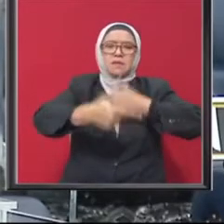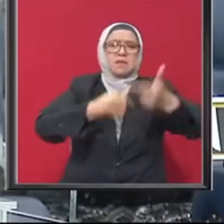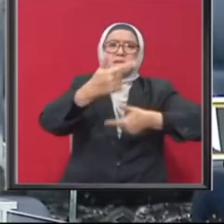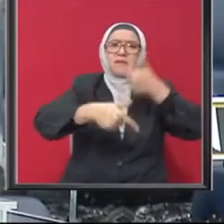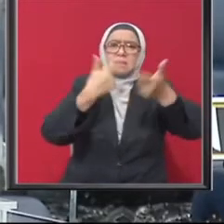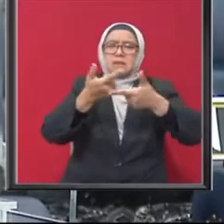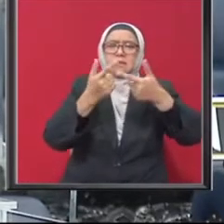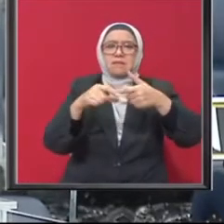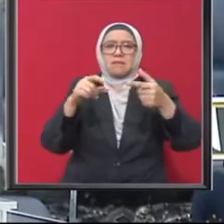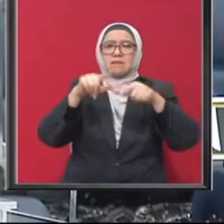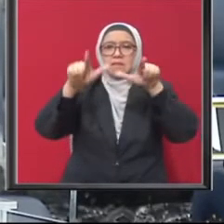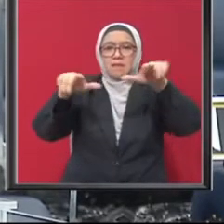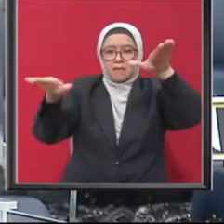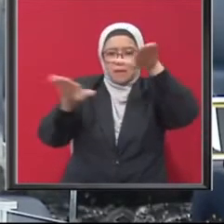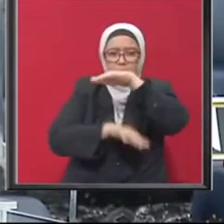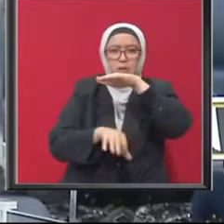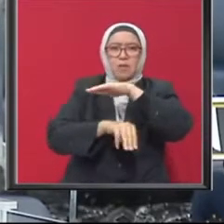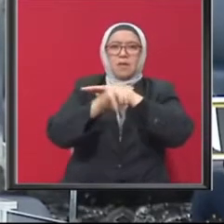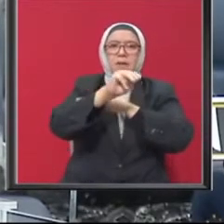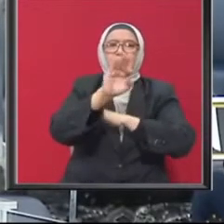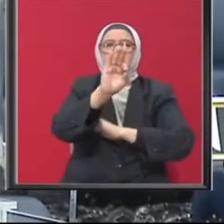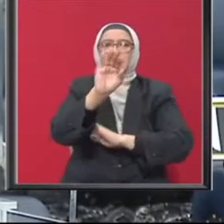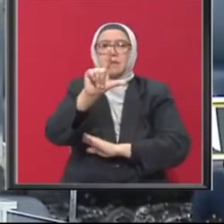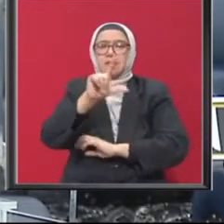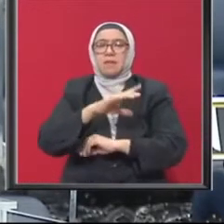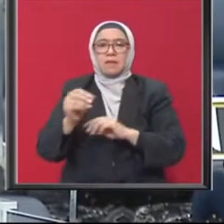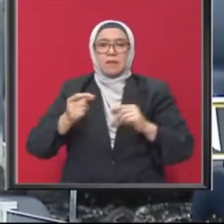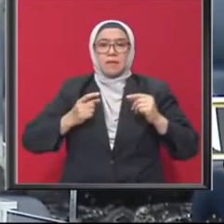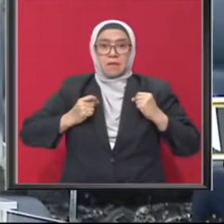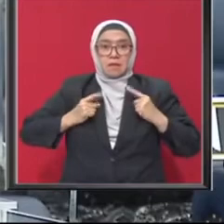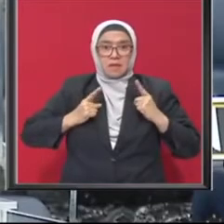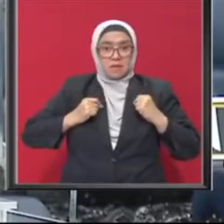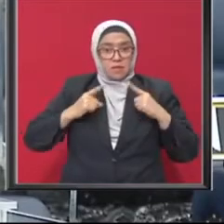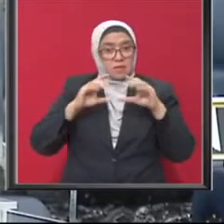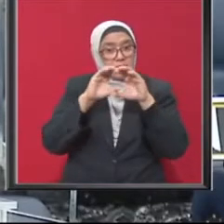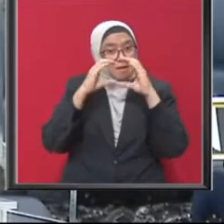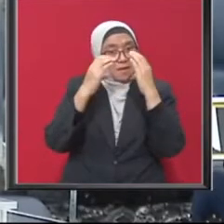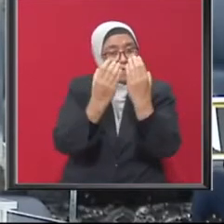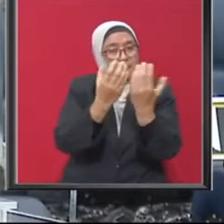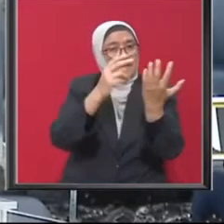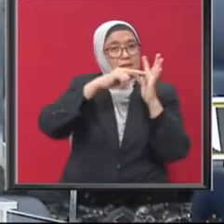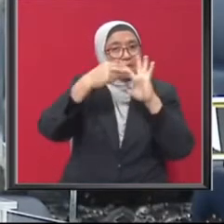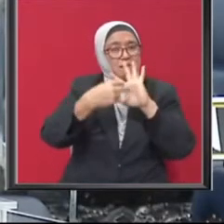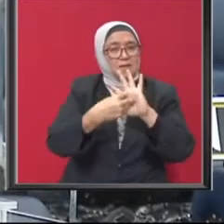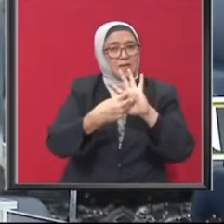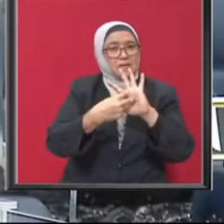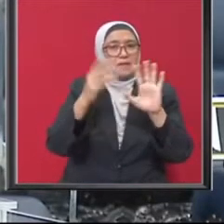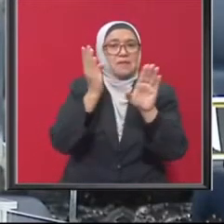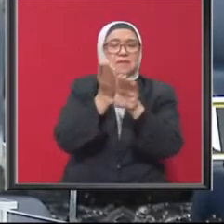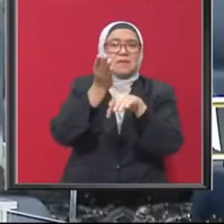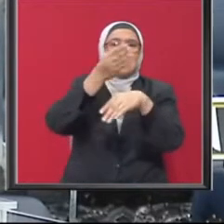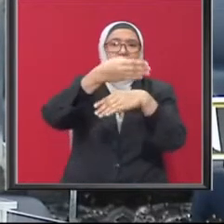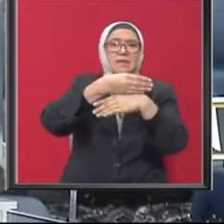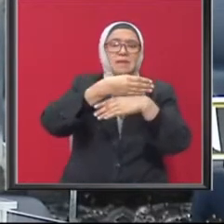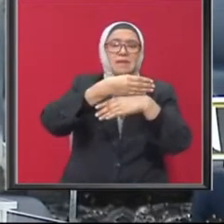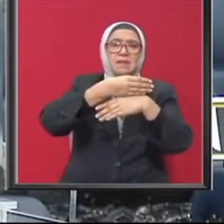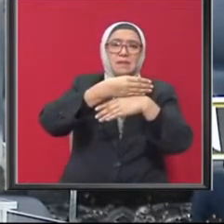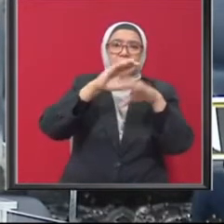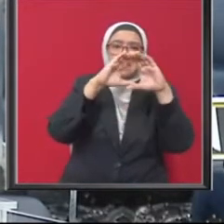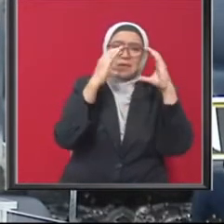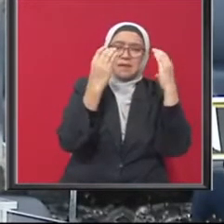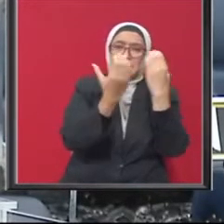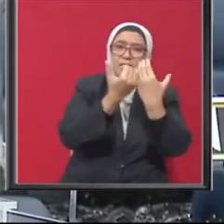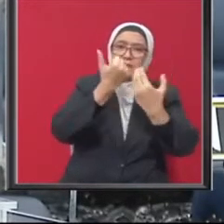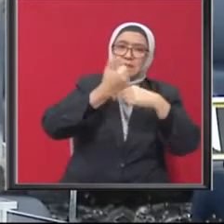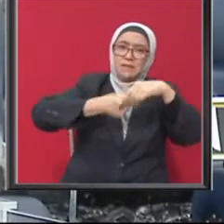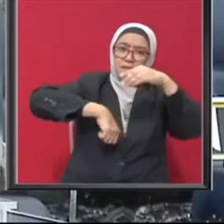dibawah mfl-pro swasta and gelap pula membawa maksud pembentukan gelap oleh sepak atau